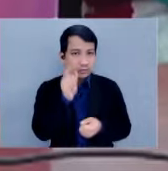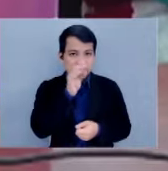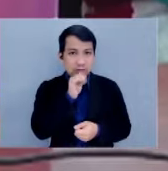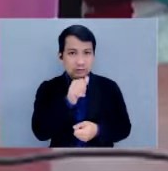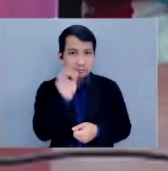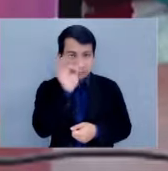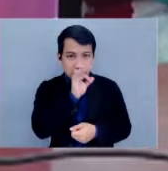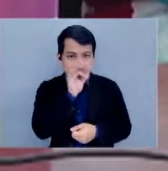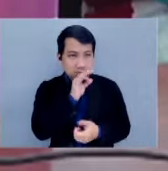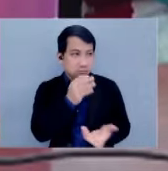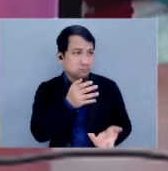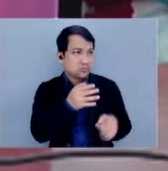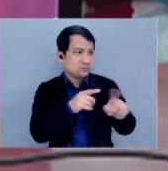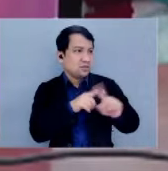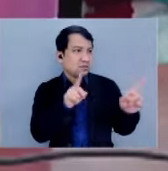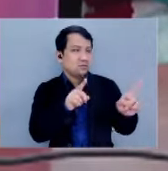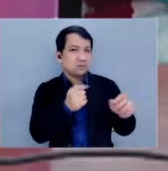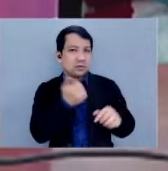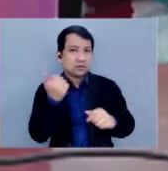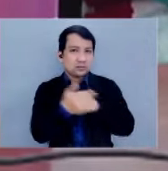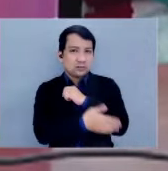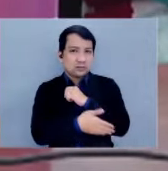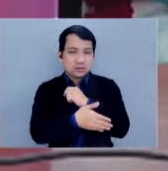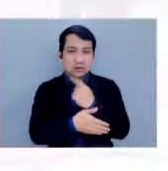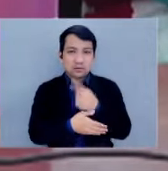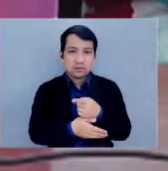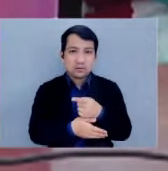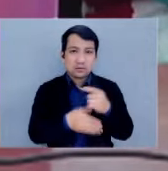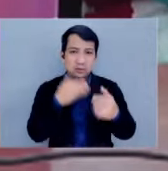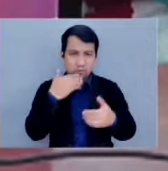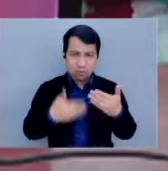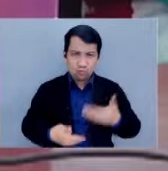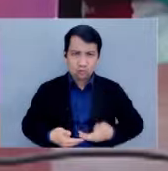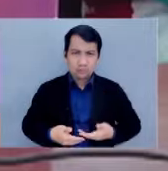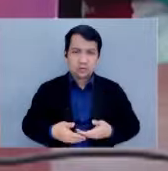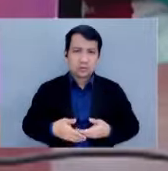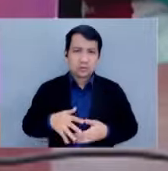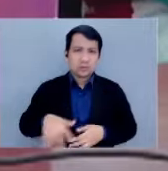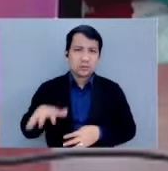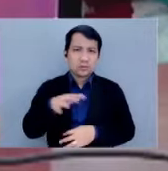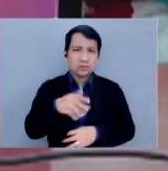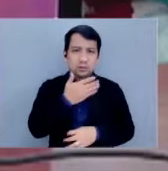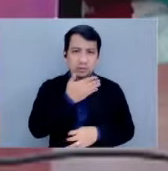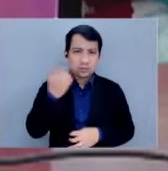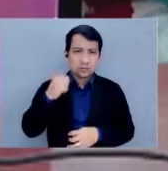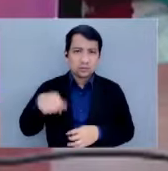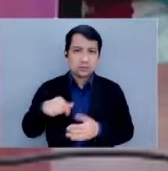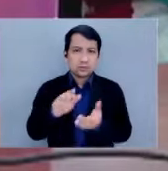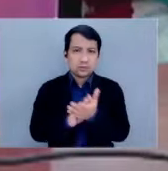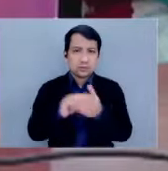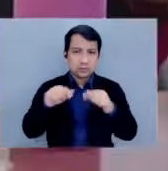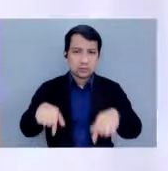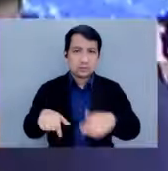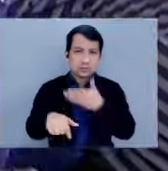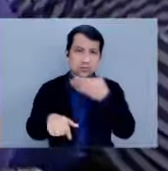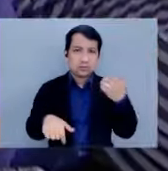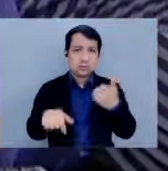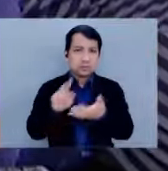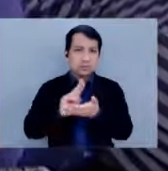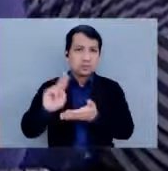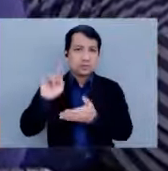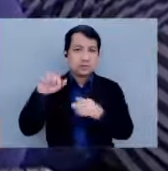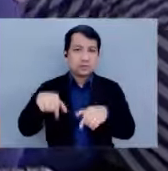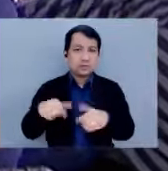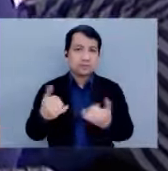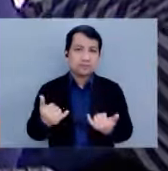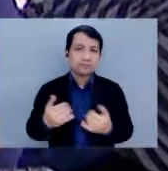Dahil we welcome naman natin lahat. We have the best schools, the best universities. Sa